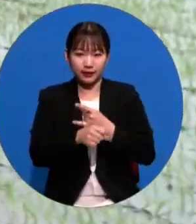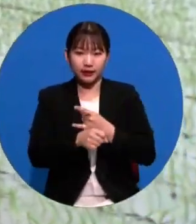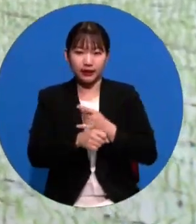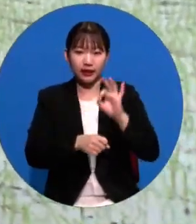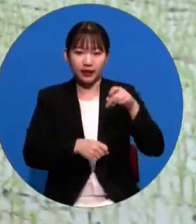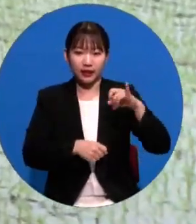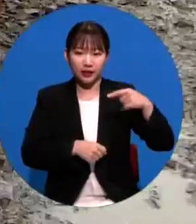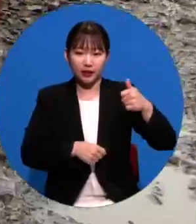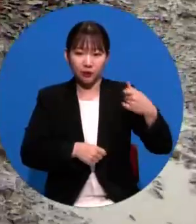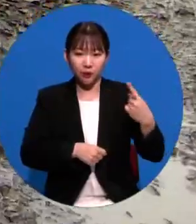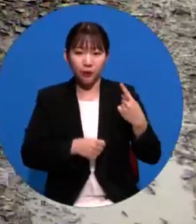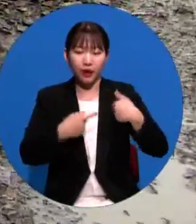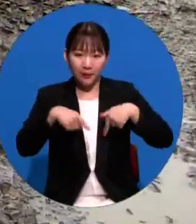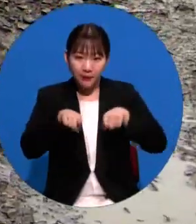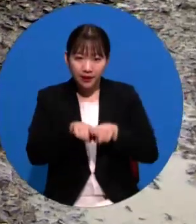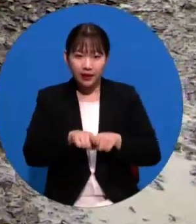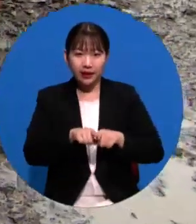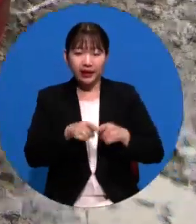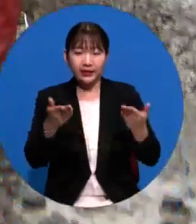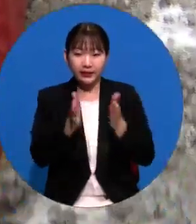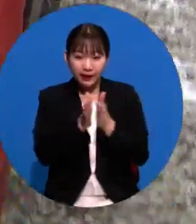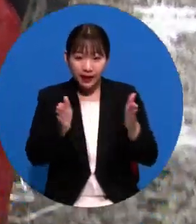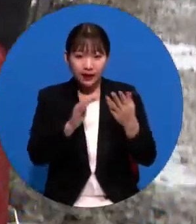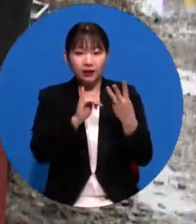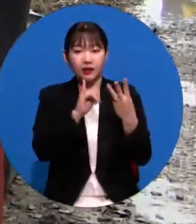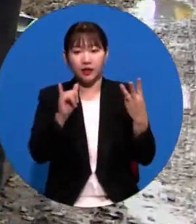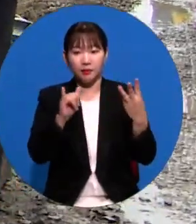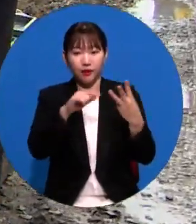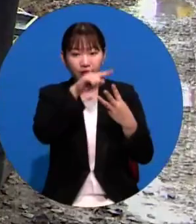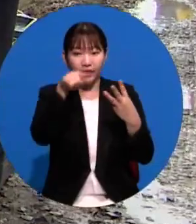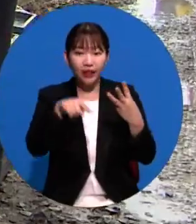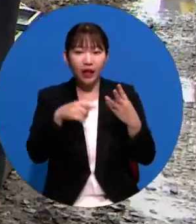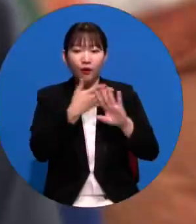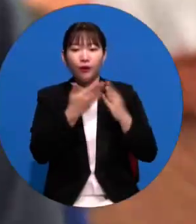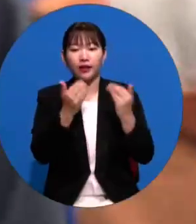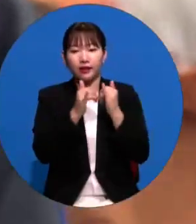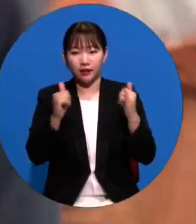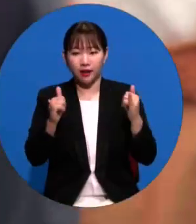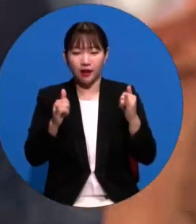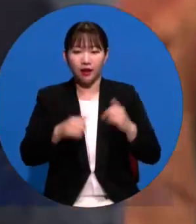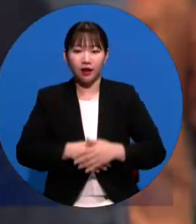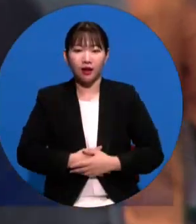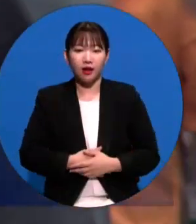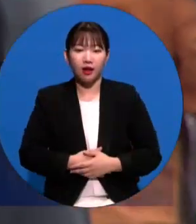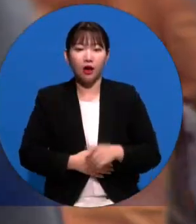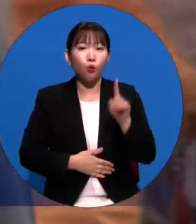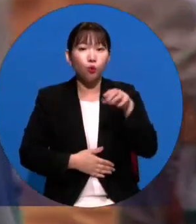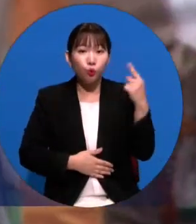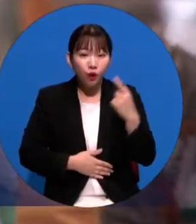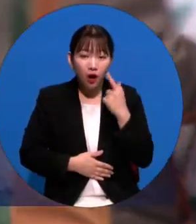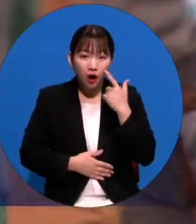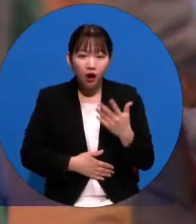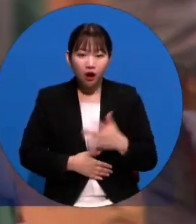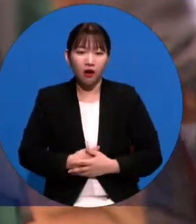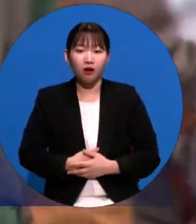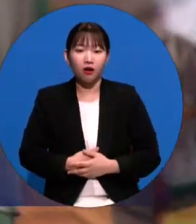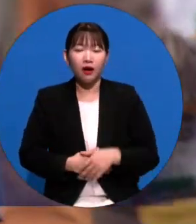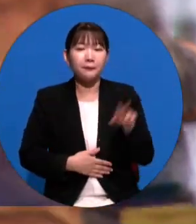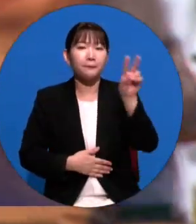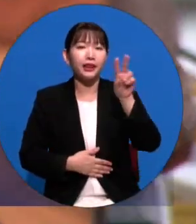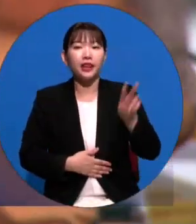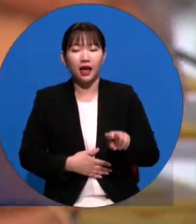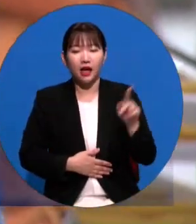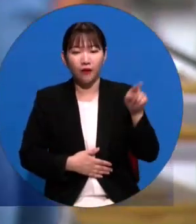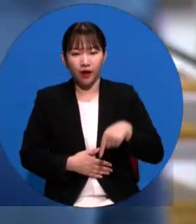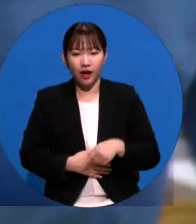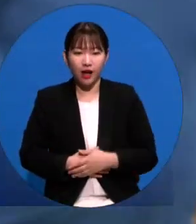씨와 함께 모내기에 나선 이들은 모두 3명. 모두 외국인 근로자들입니다. 어느 나라에서 오셨어요?